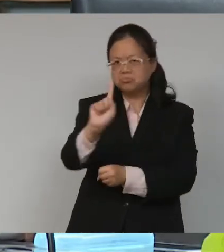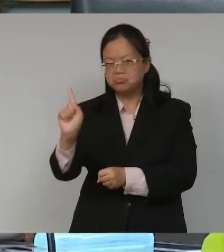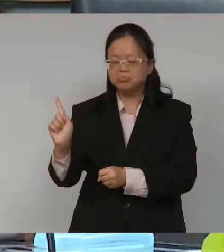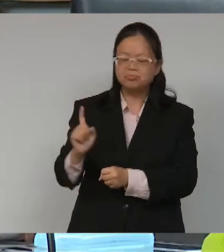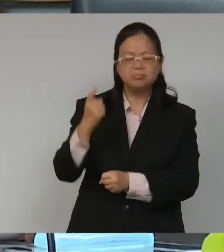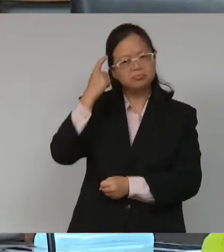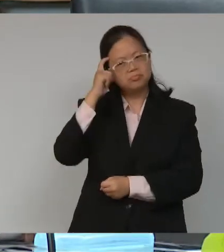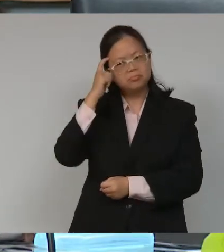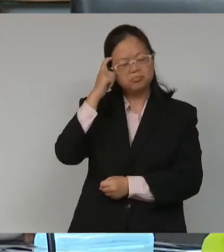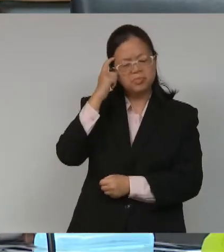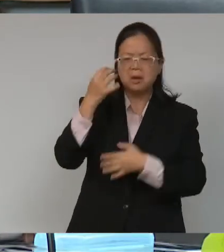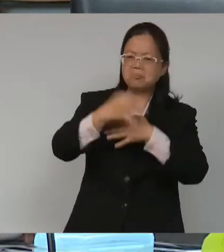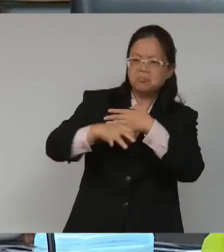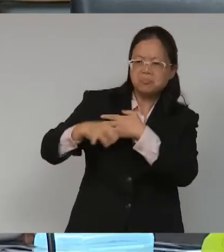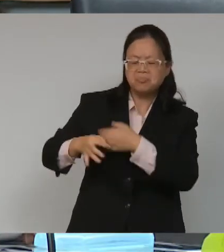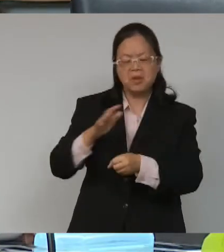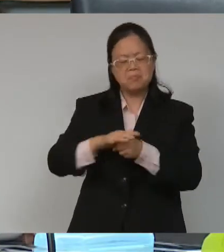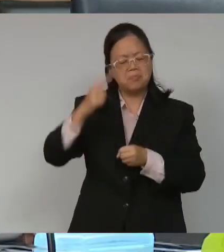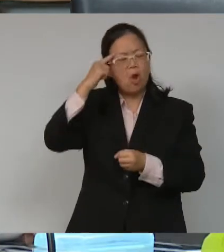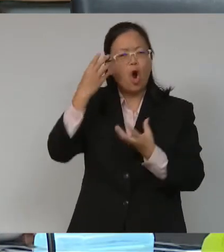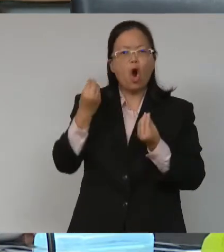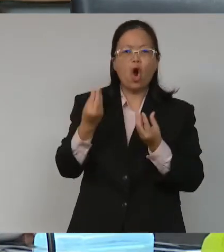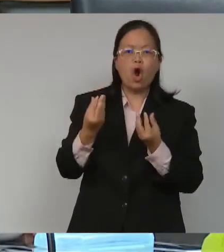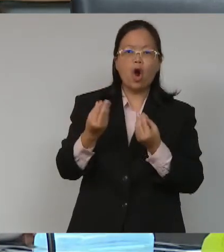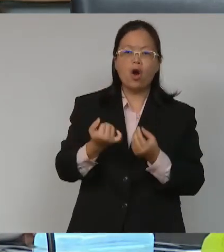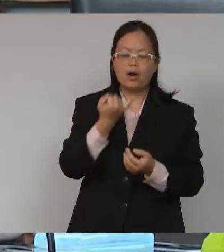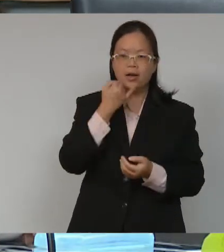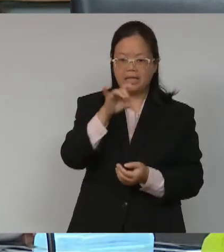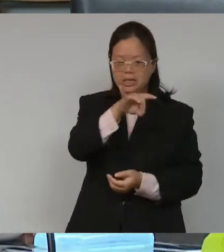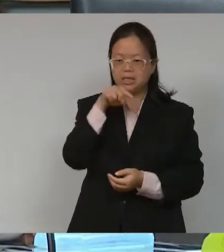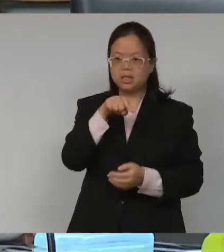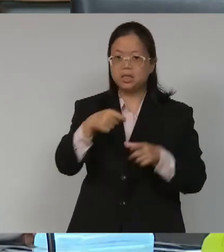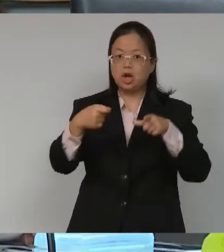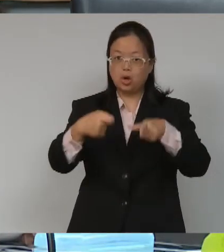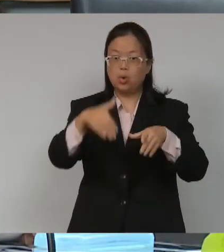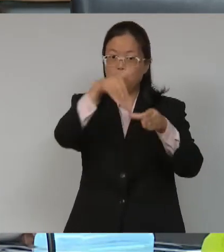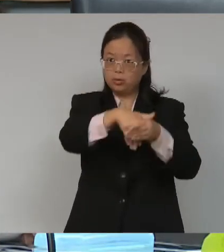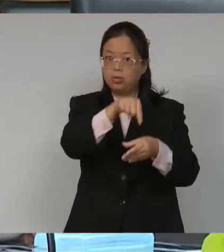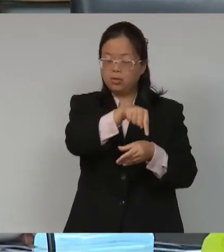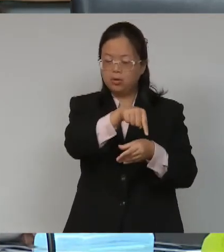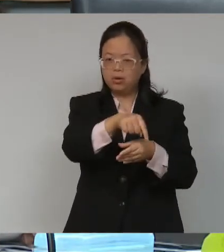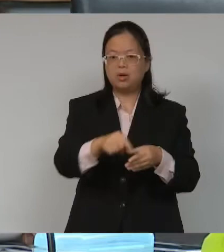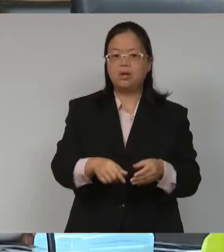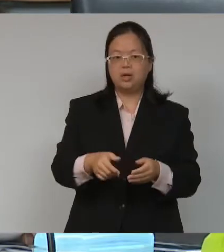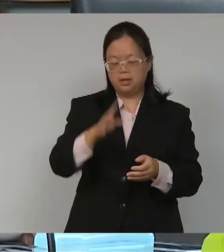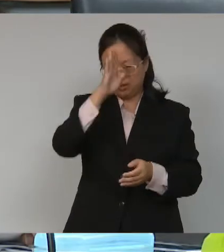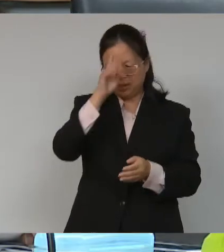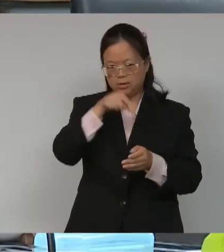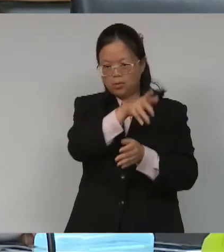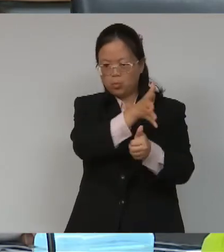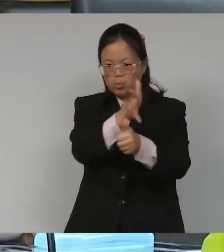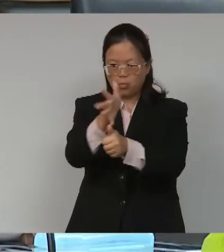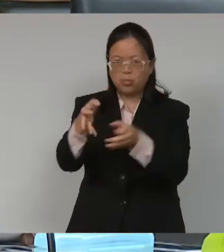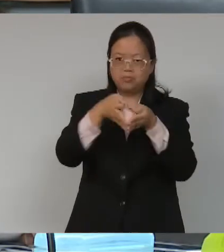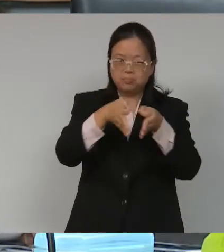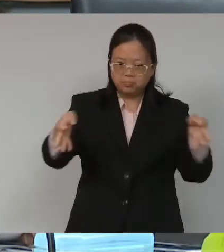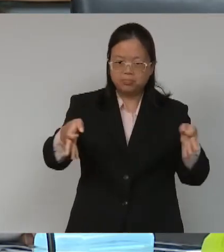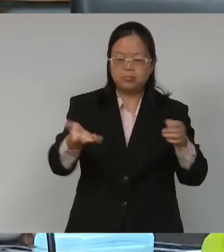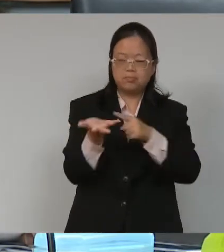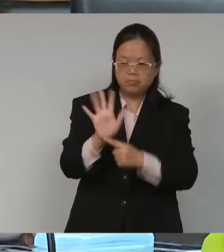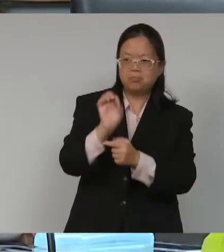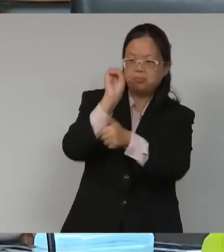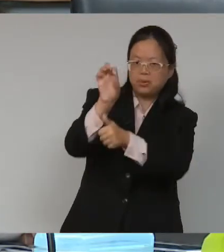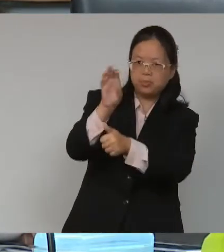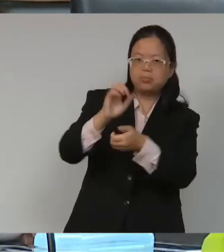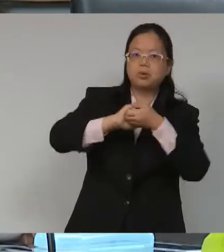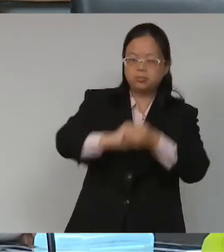些觉得不满意的地方，可以透过公民投票啊，诉诸于全体国民来大家共同来决